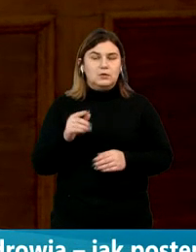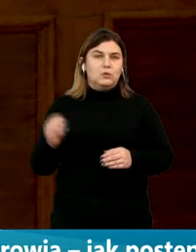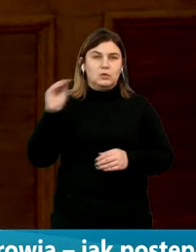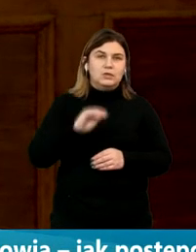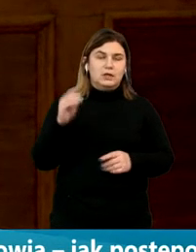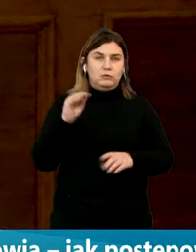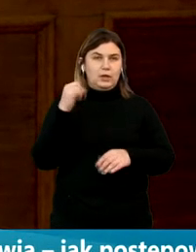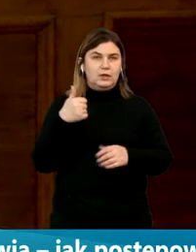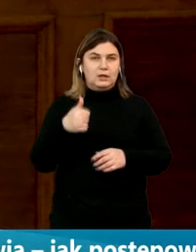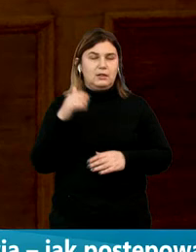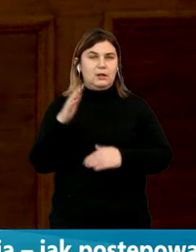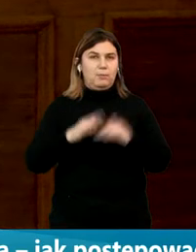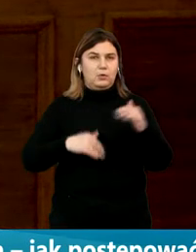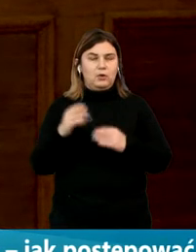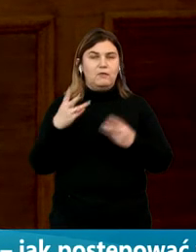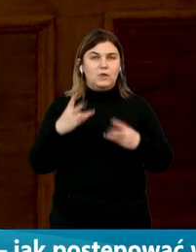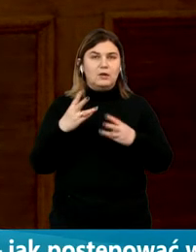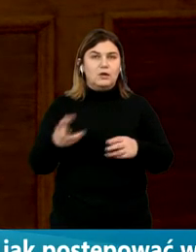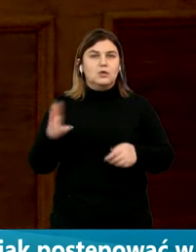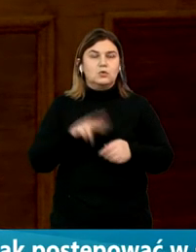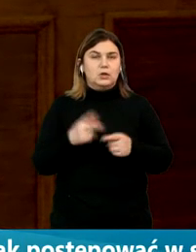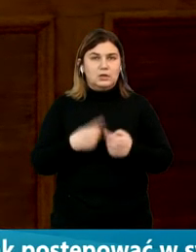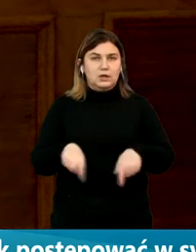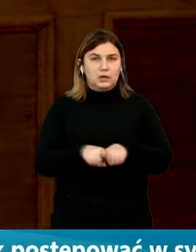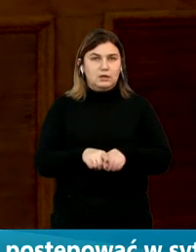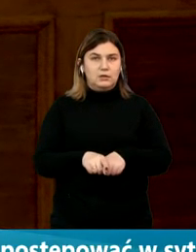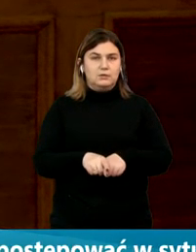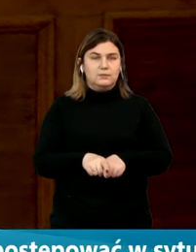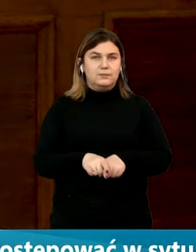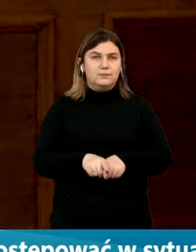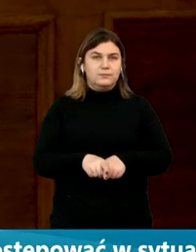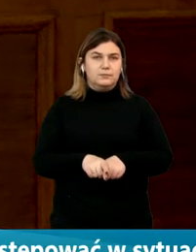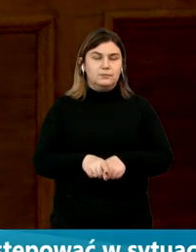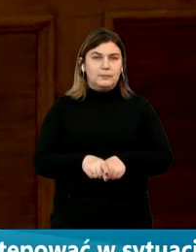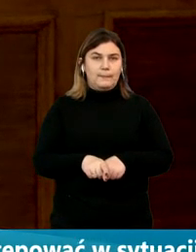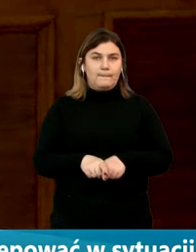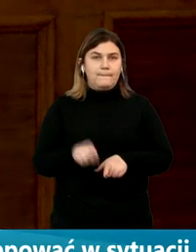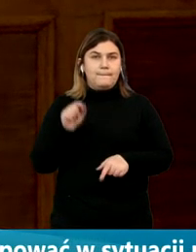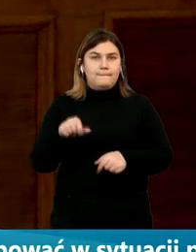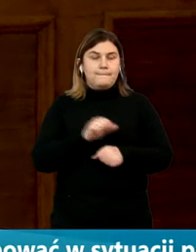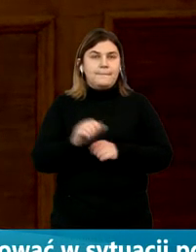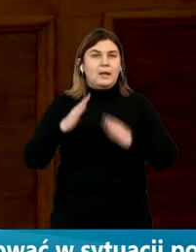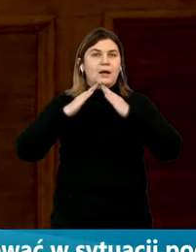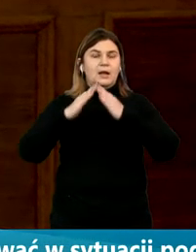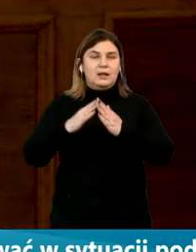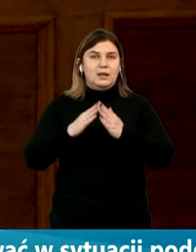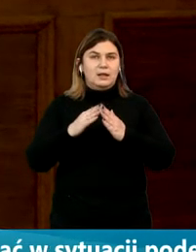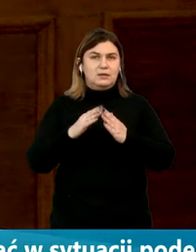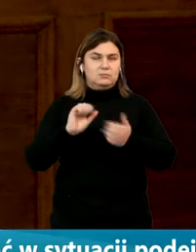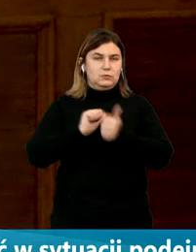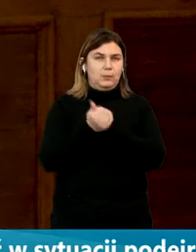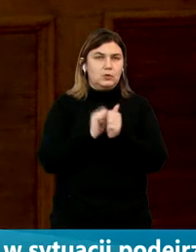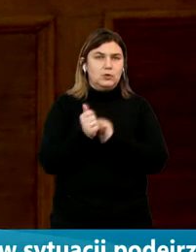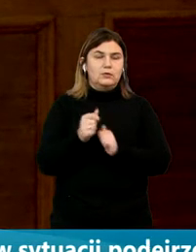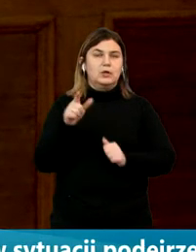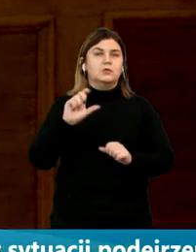jedna inwestycja ważna, którą realizujemy, a więc to, co się dzieje przy naszej hali widowiskowo-sportowej i to, co się